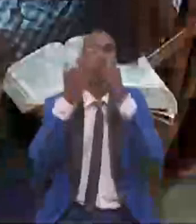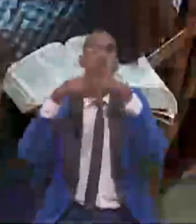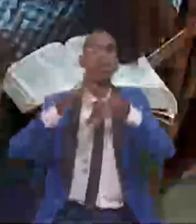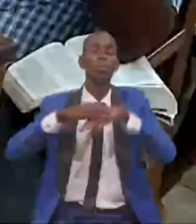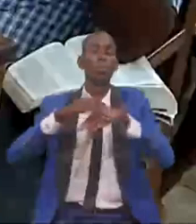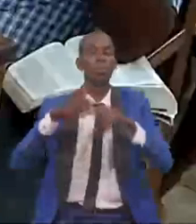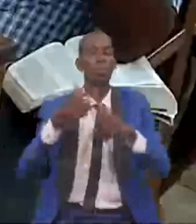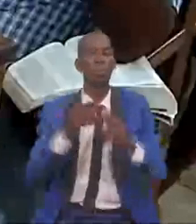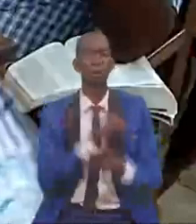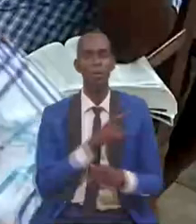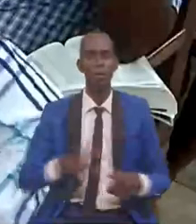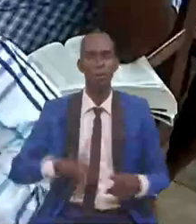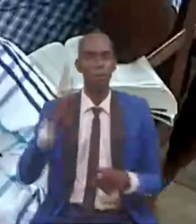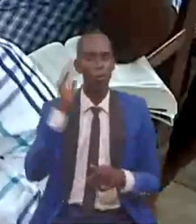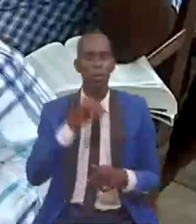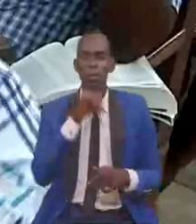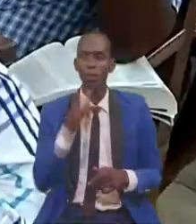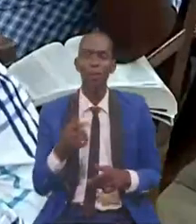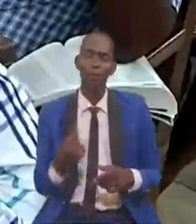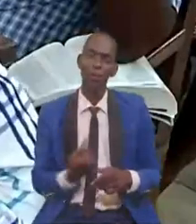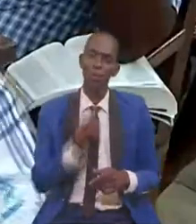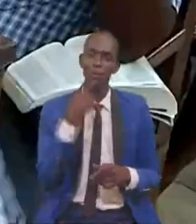vous décevoir.